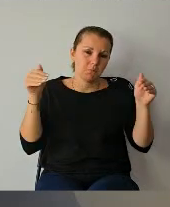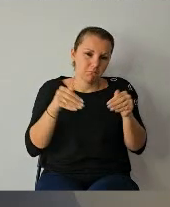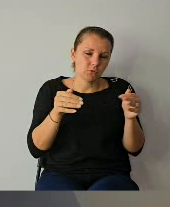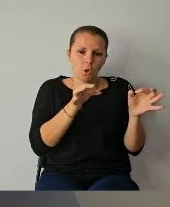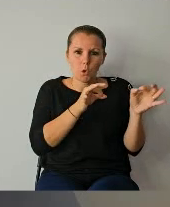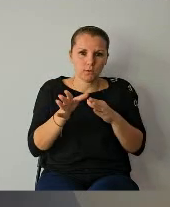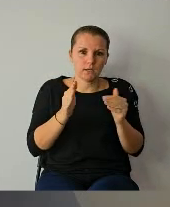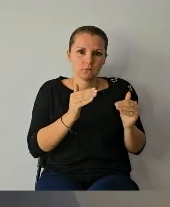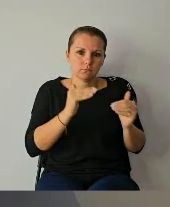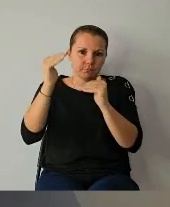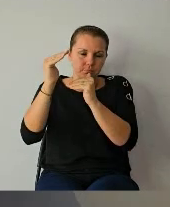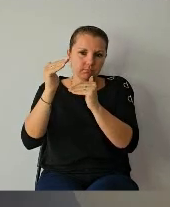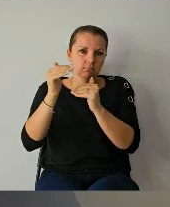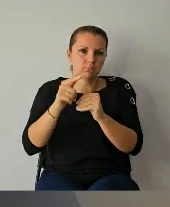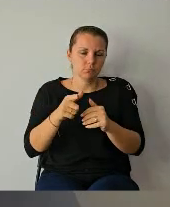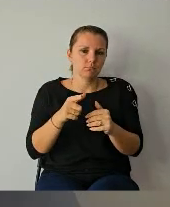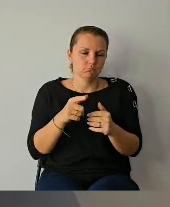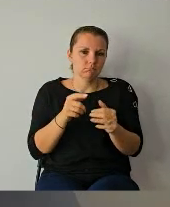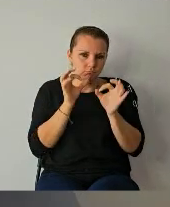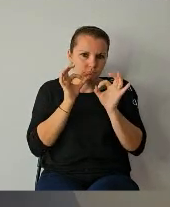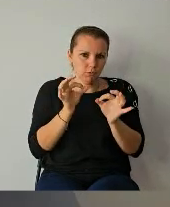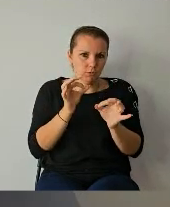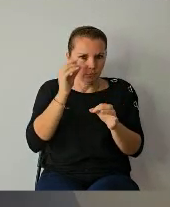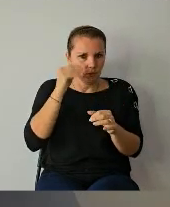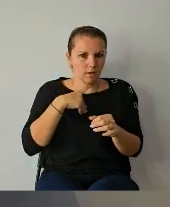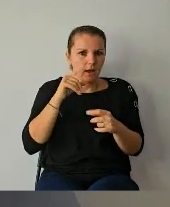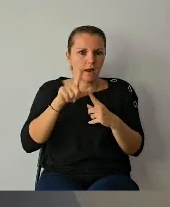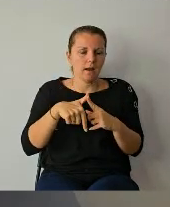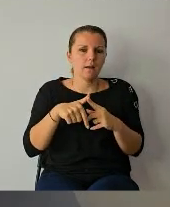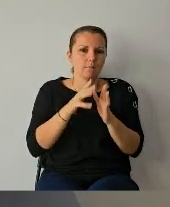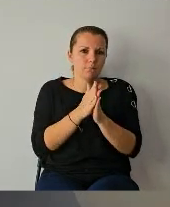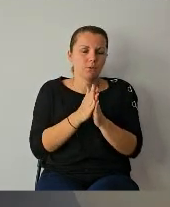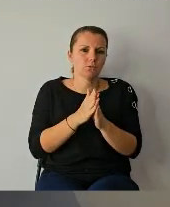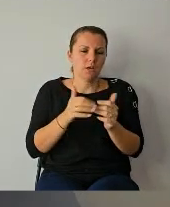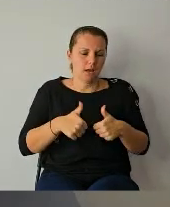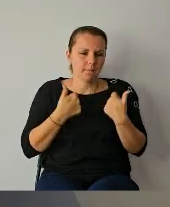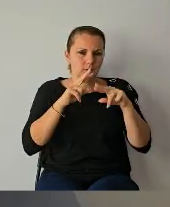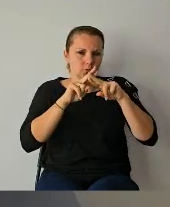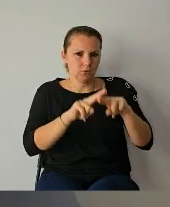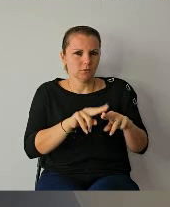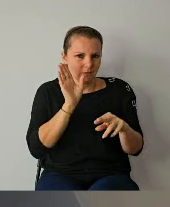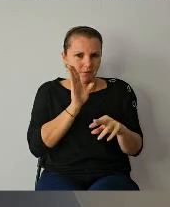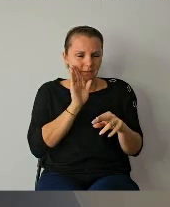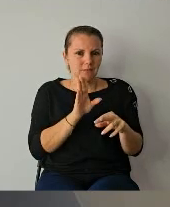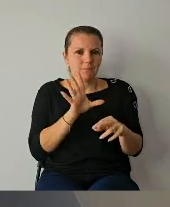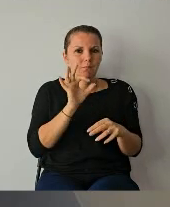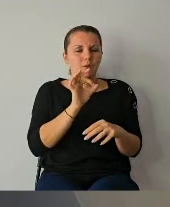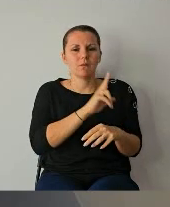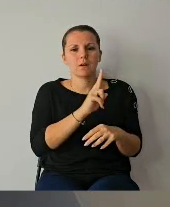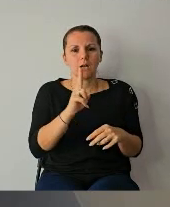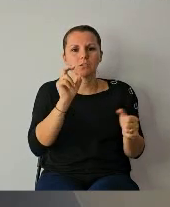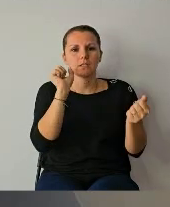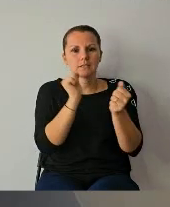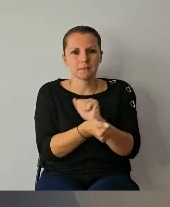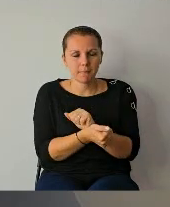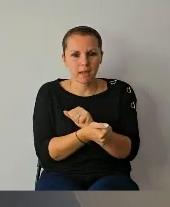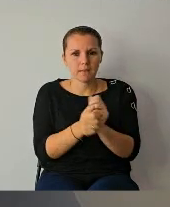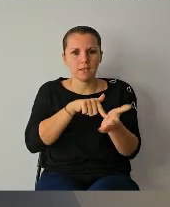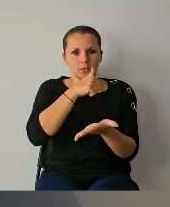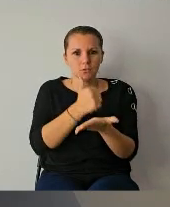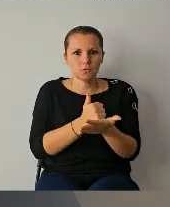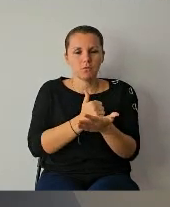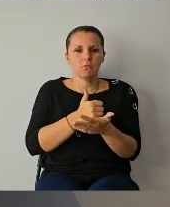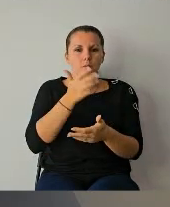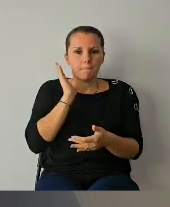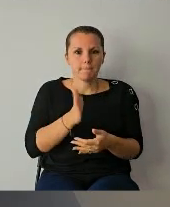więcej, to jest uwaga słuszna, natomiast bardzo bym prosił, żeby to jednak zostawić, bo Każda zmiana w tej uchwale będzie powodowała powrót